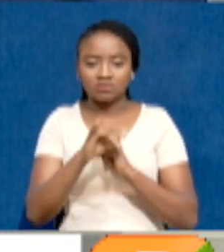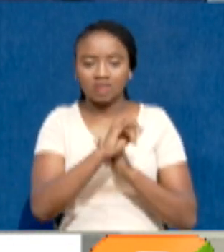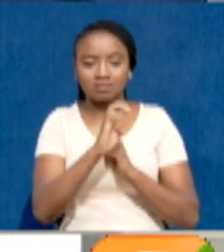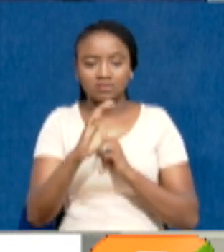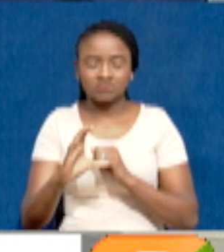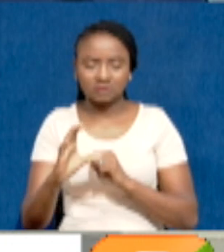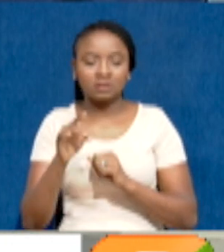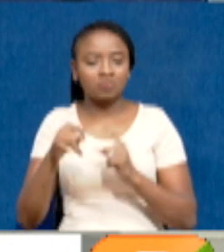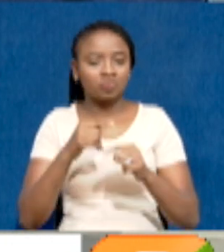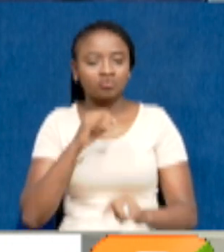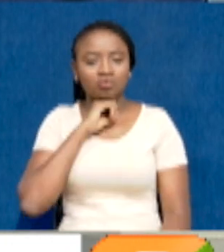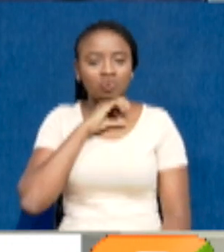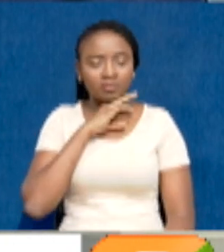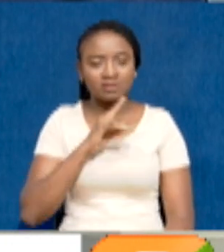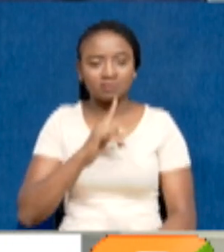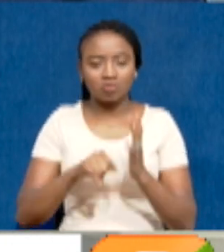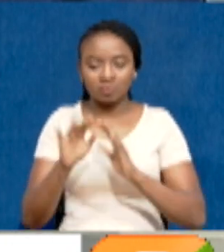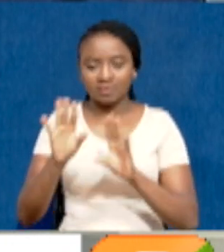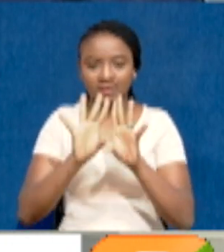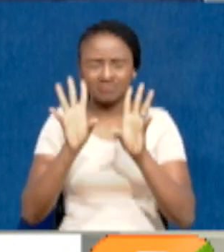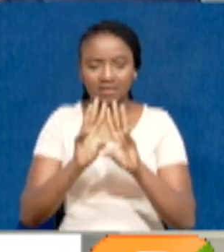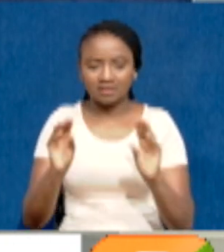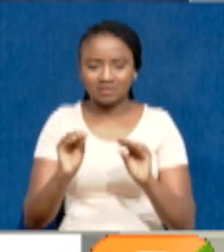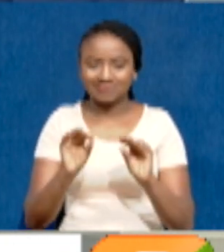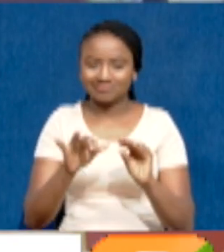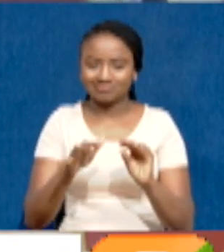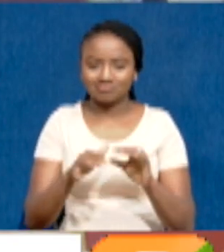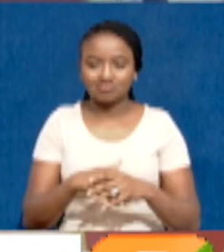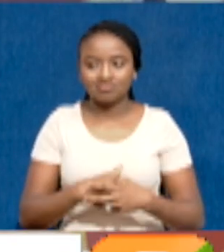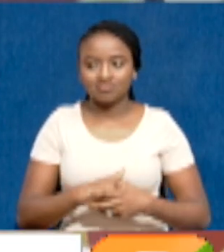imeendelea kulalamikia uchache wa bajeti yake ya maandalizi.